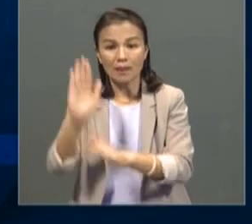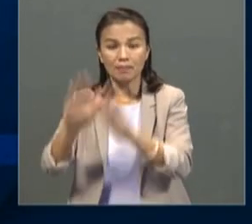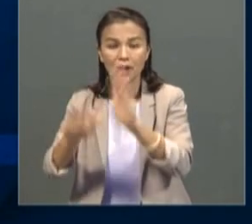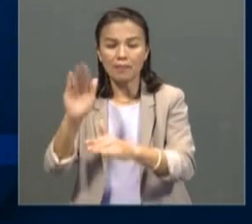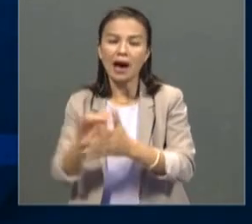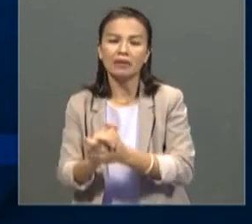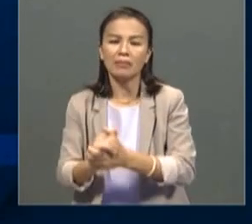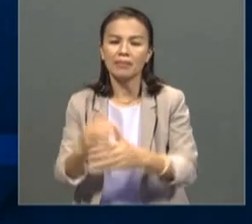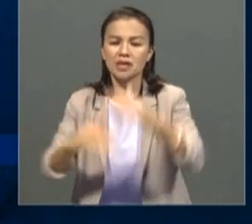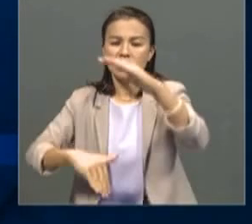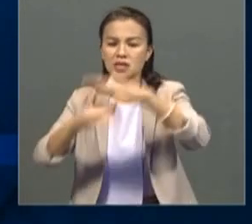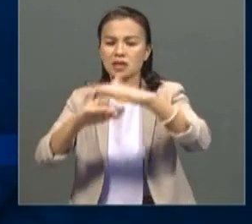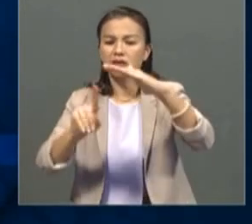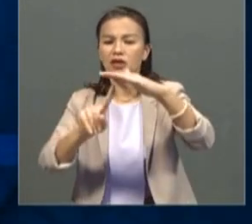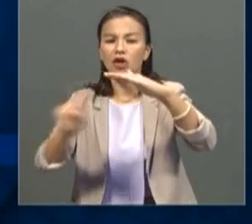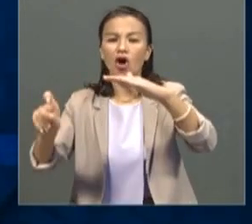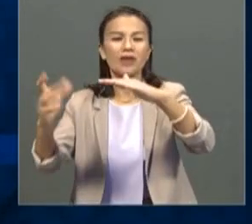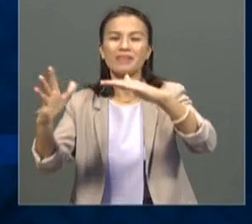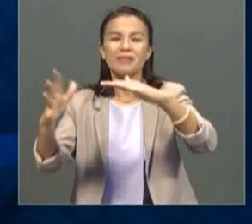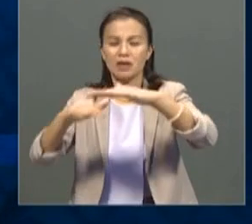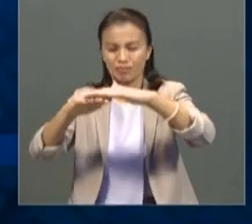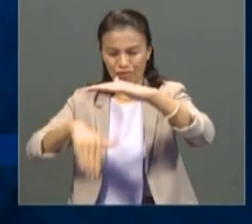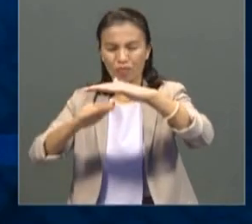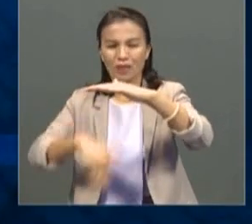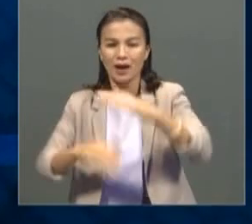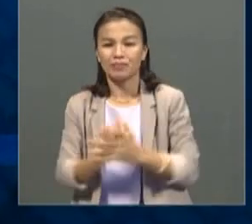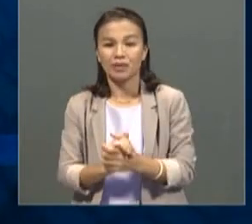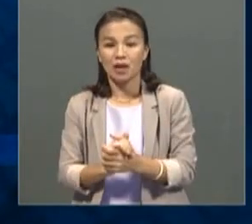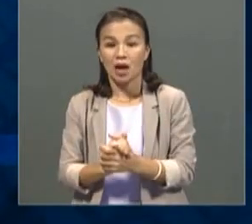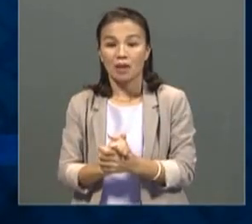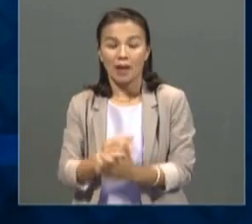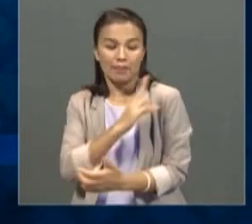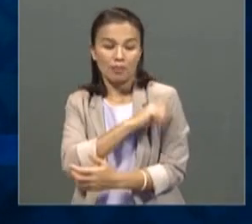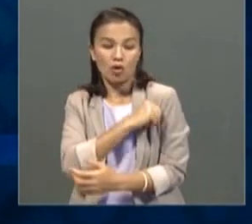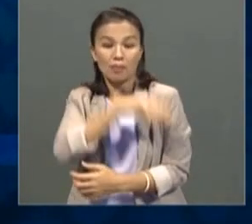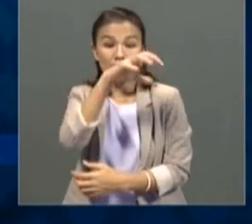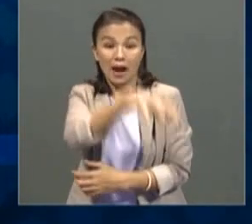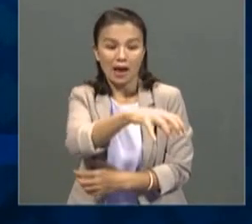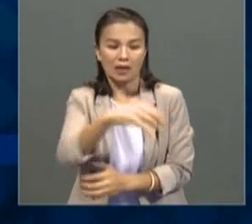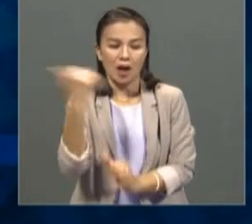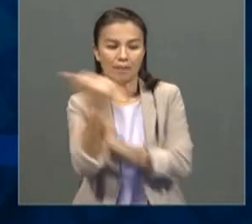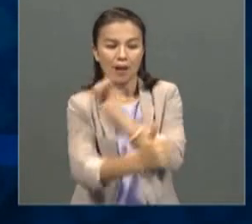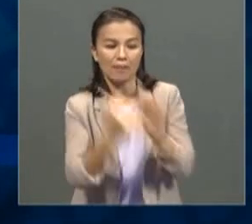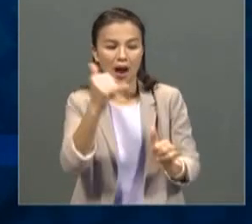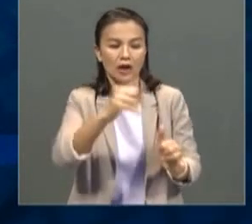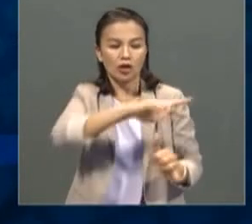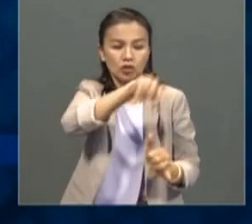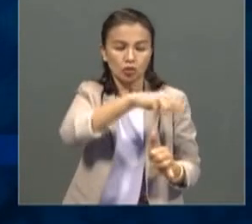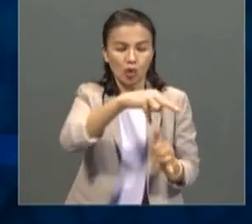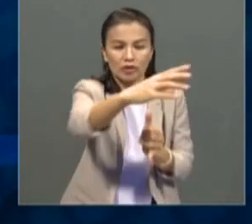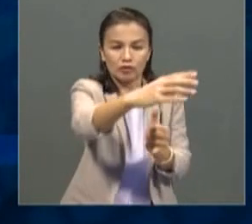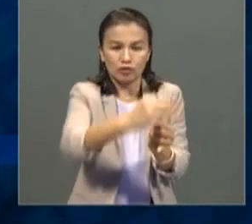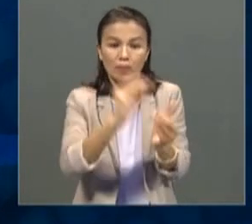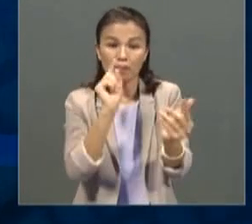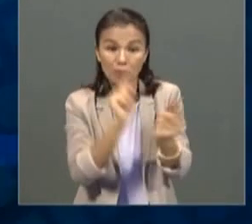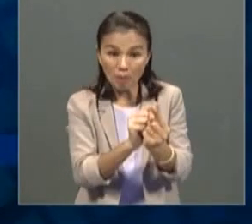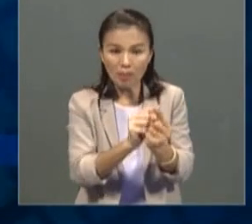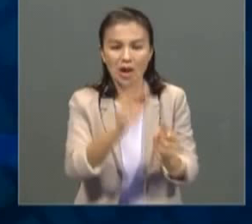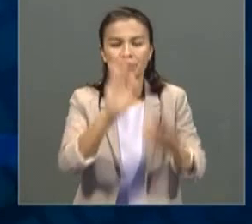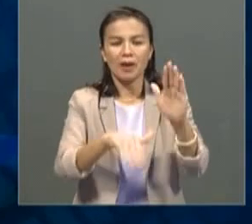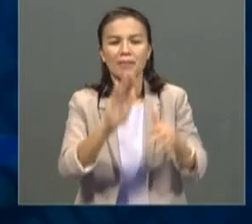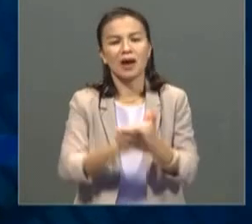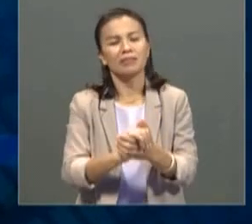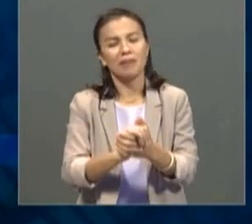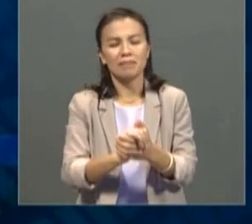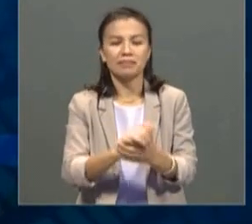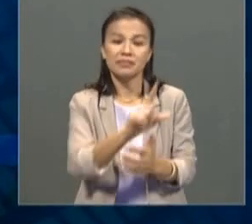တွေပေါ့နော်ဒါပေမဲ့အခုရှာဖွေတဲ့အချိန်မှာ second hand ပဲကျွန်တော်တို့တွေ့ရတာဖြစ်ပါတယ်ဟုတ်ကဲ့ဒီလိုနေမကောက်လို့လာပြတာလည်းဟို